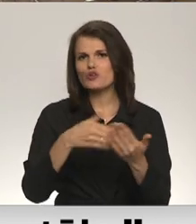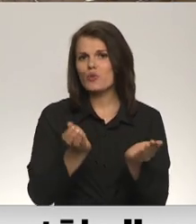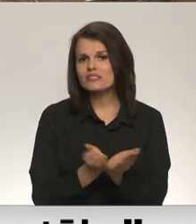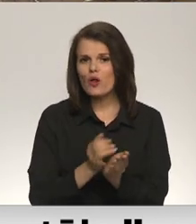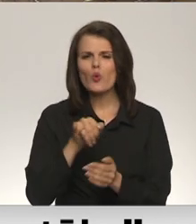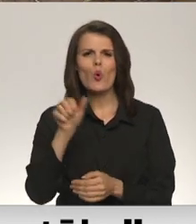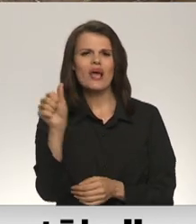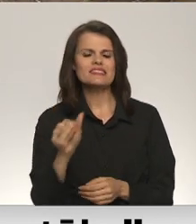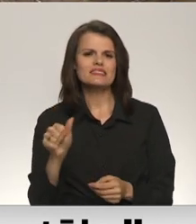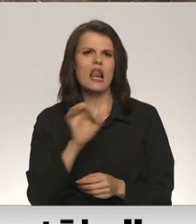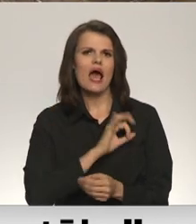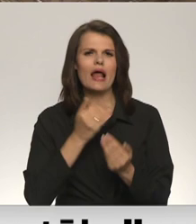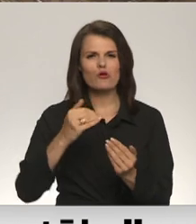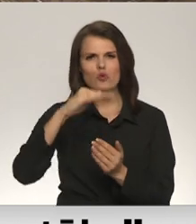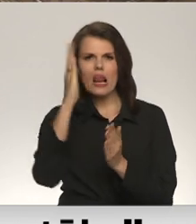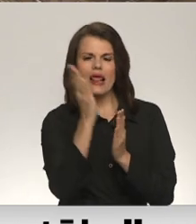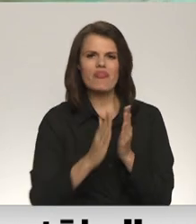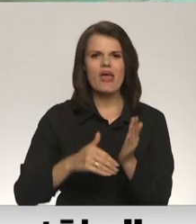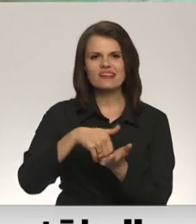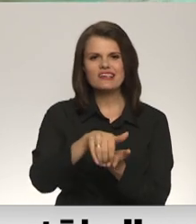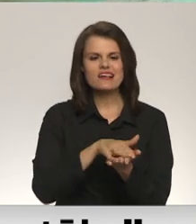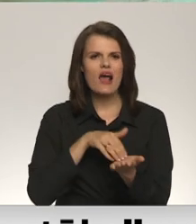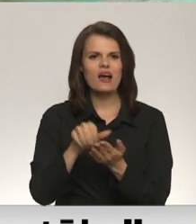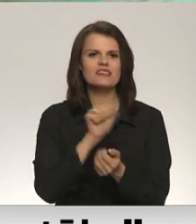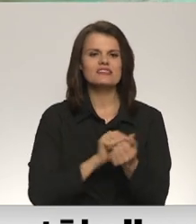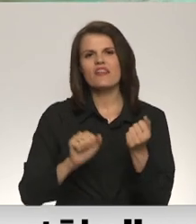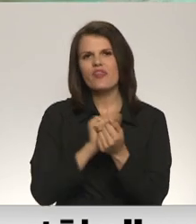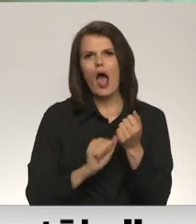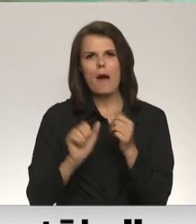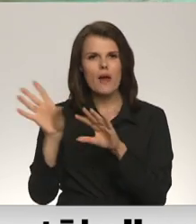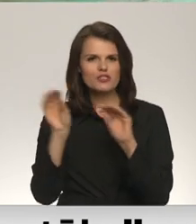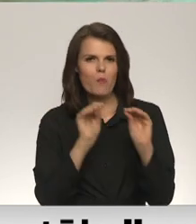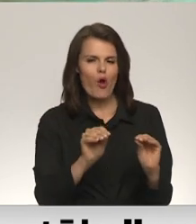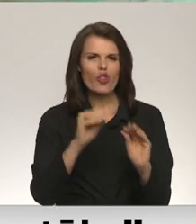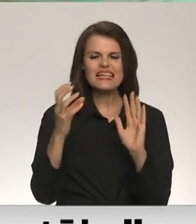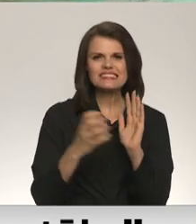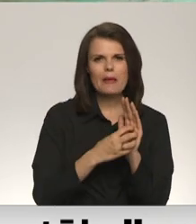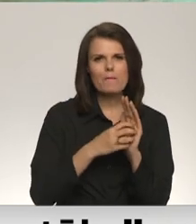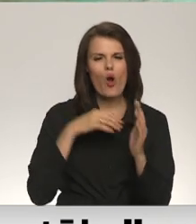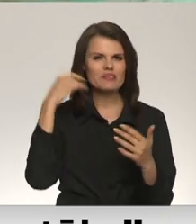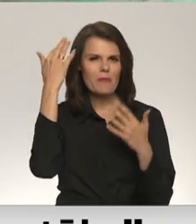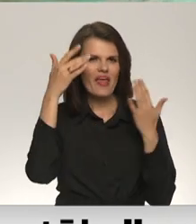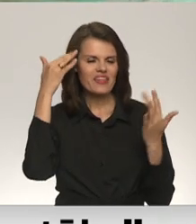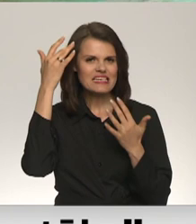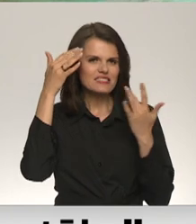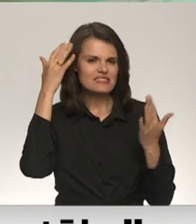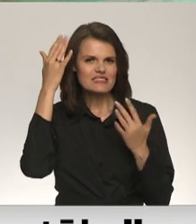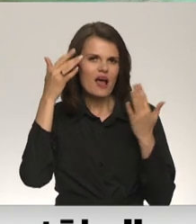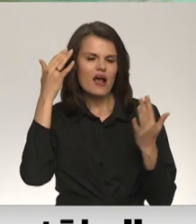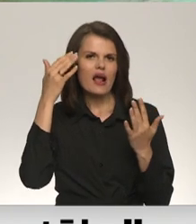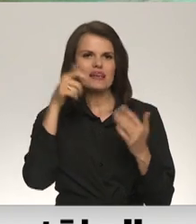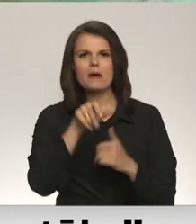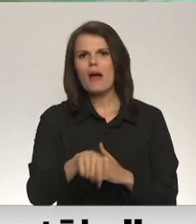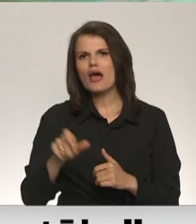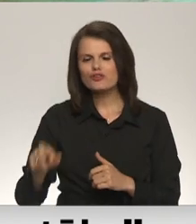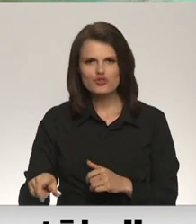ar jugendstilam raksturīgās līnijas, krāsas, dabas motīvi, simbolisms, mītiskās